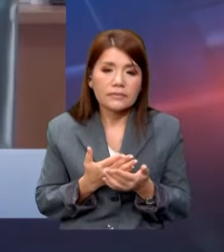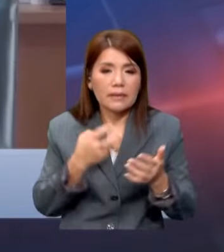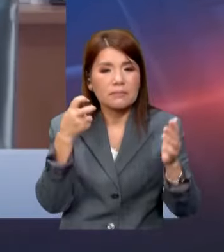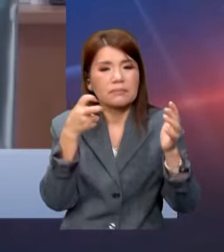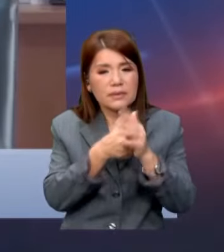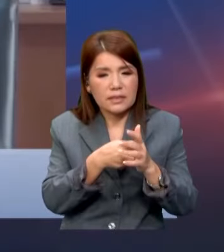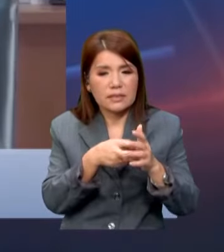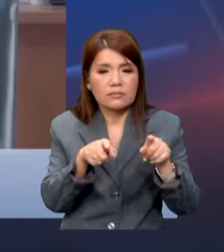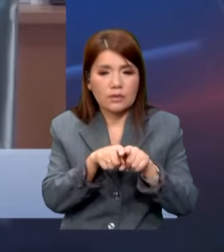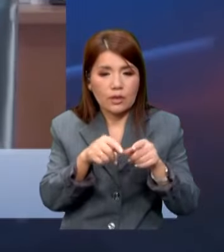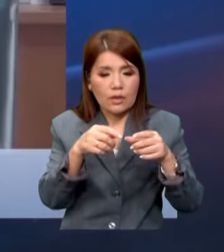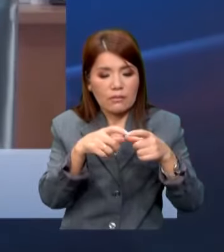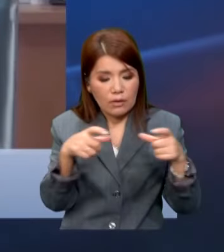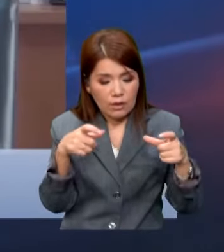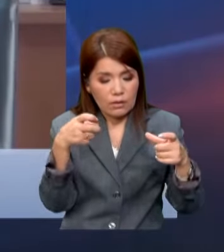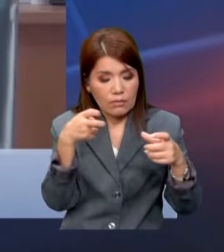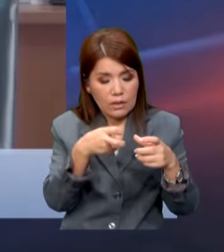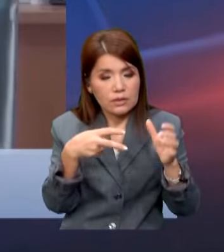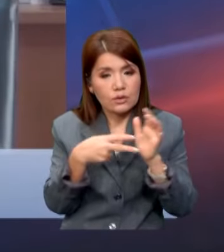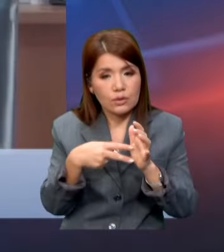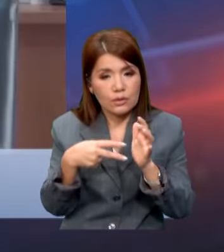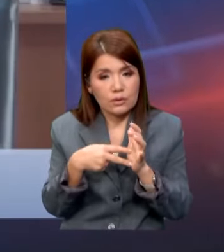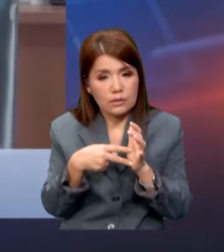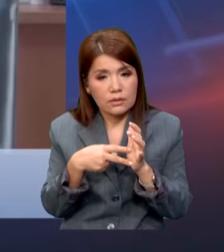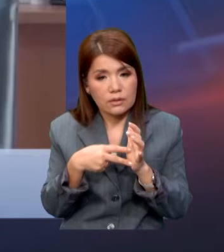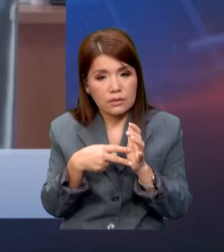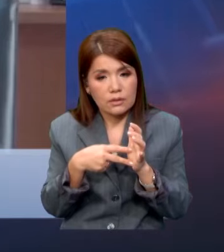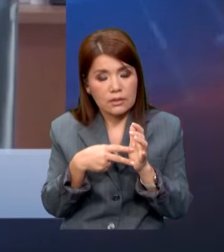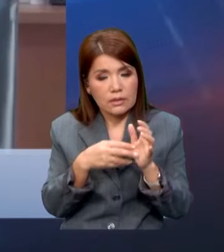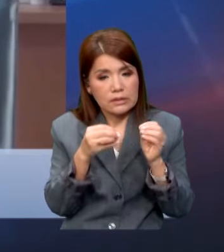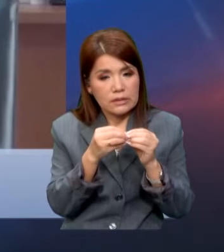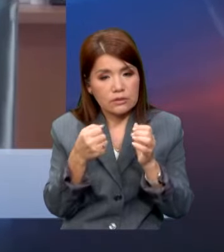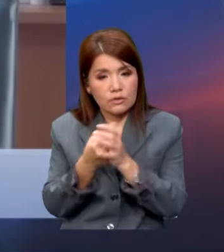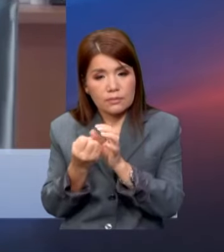наносится непосредственно на упаковку, это будет стоить